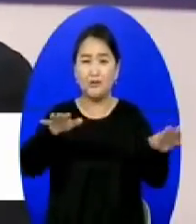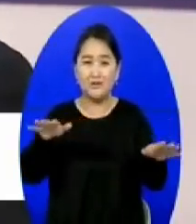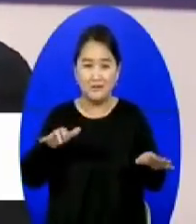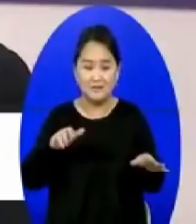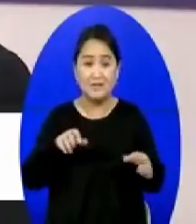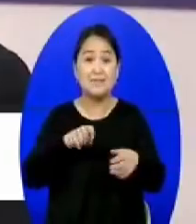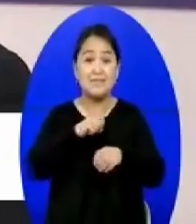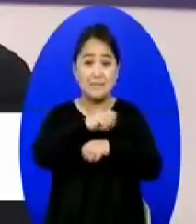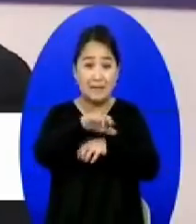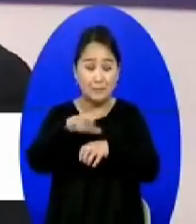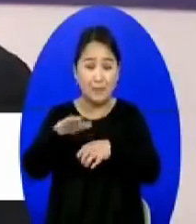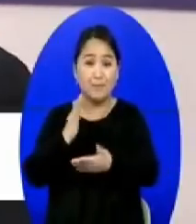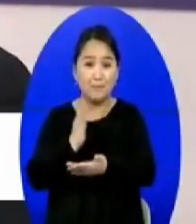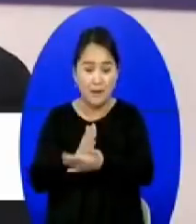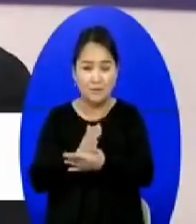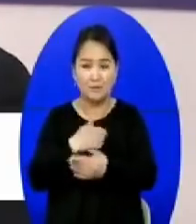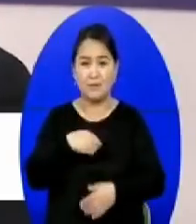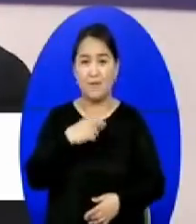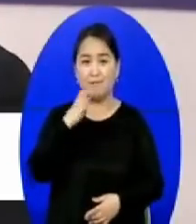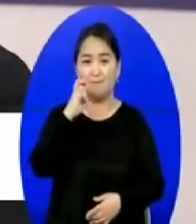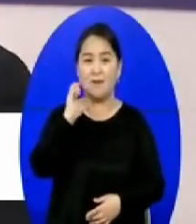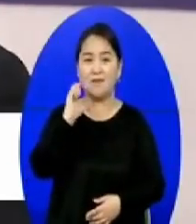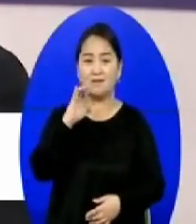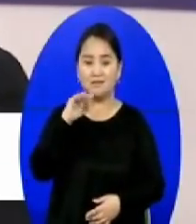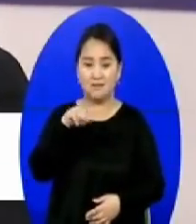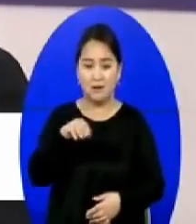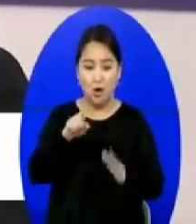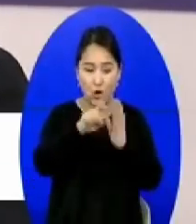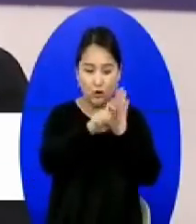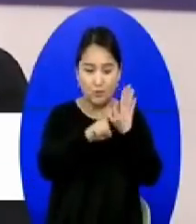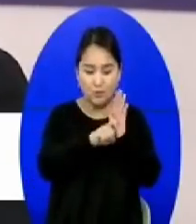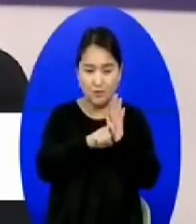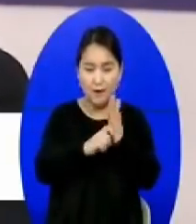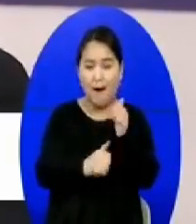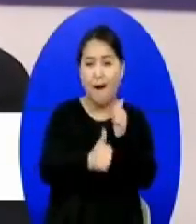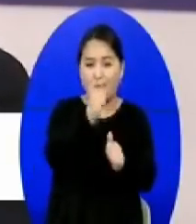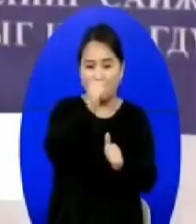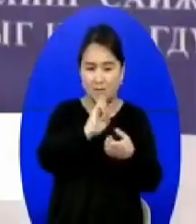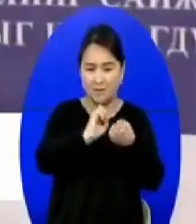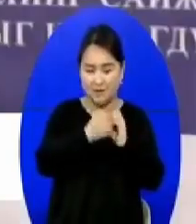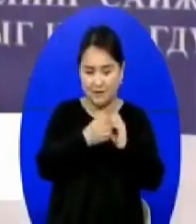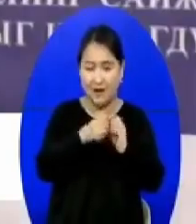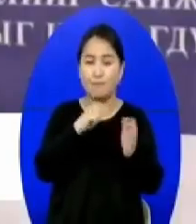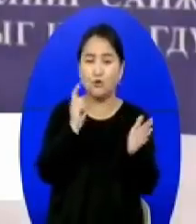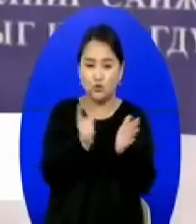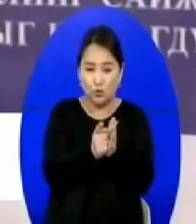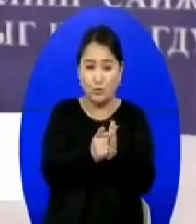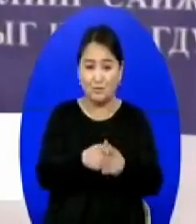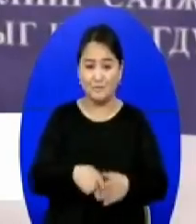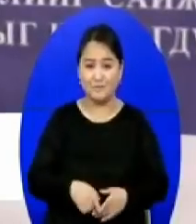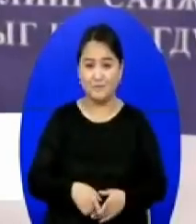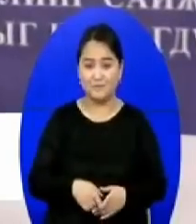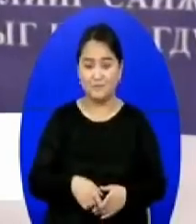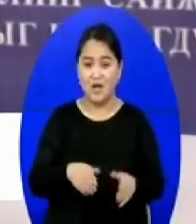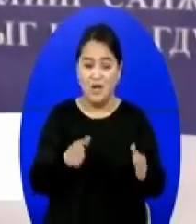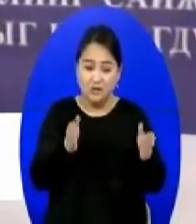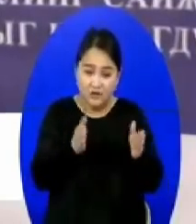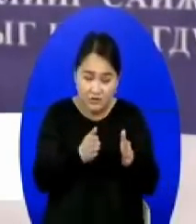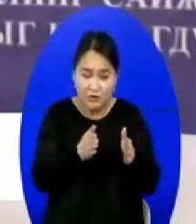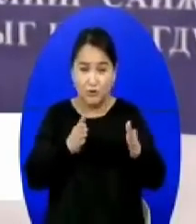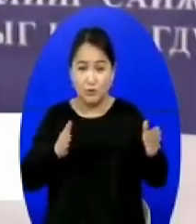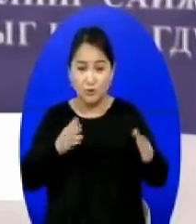одоо энэ BEST хөтөлбөрийг амжилттай хэрэгжүүлэхэд бол маш чухал ийм банк байгаа маа. Жижиг дунд үйлдвэрлэлийг хөгжүүлэх сан гэдэг